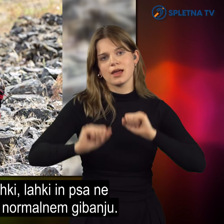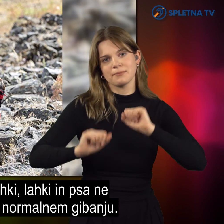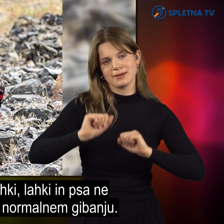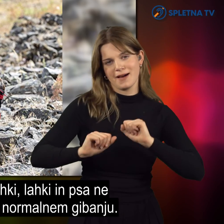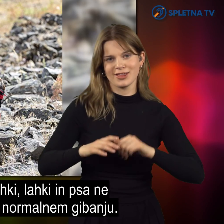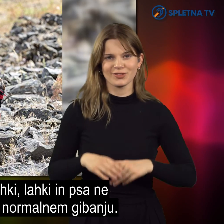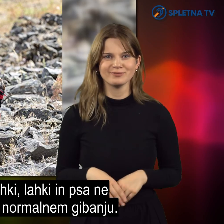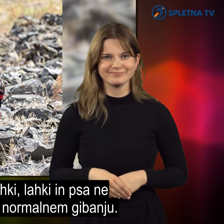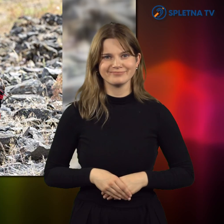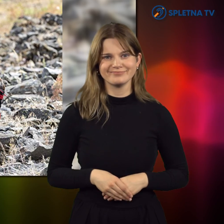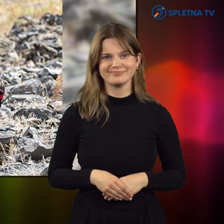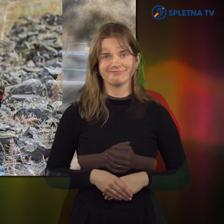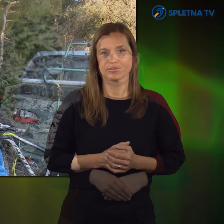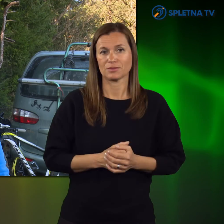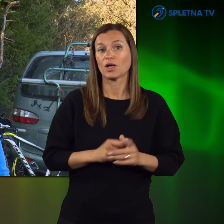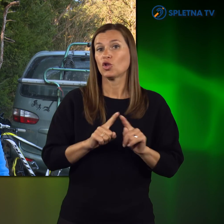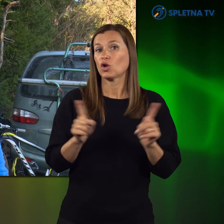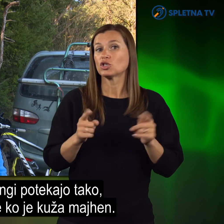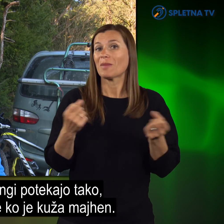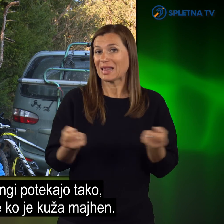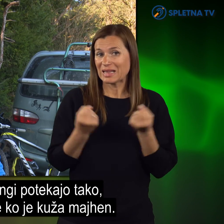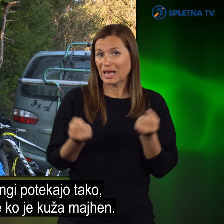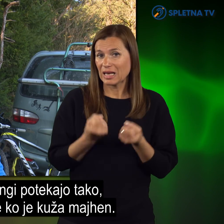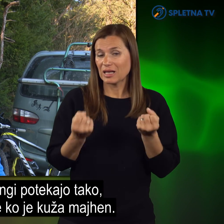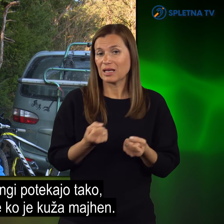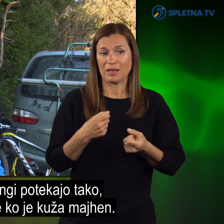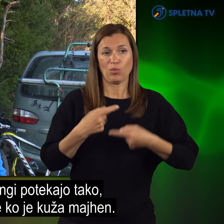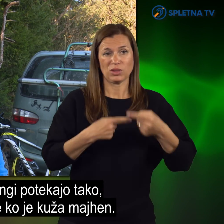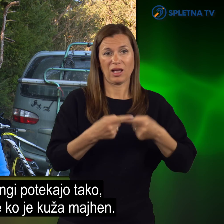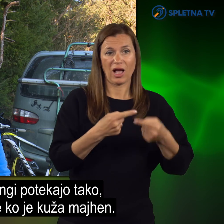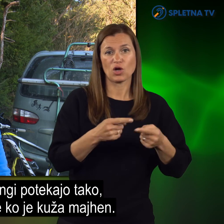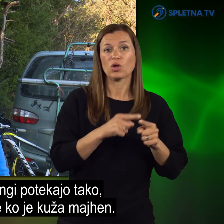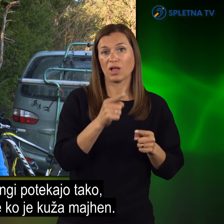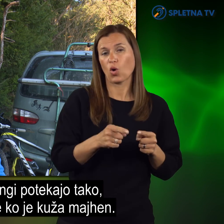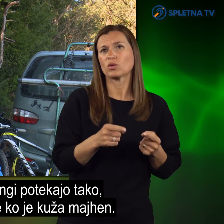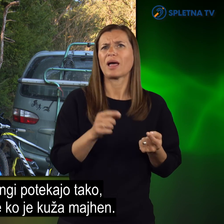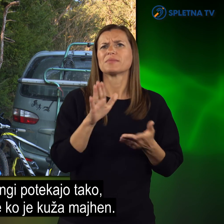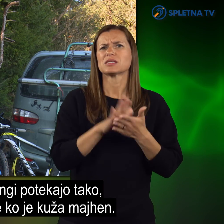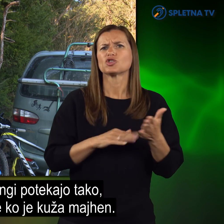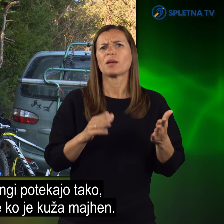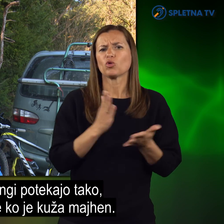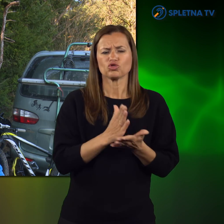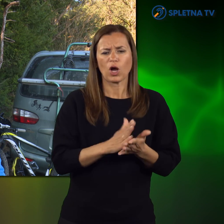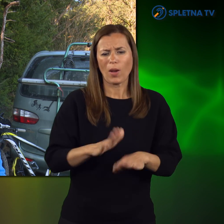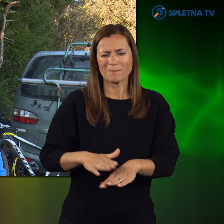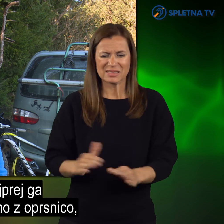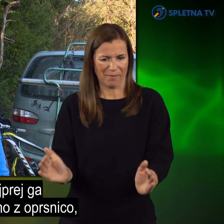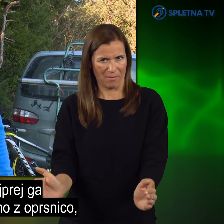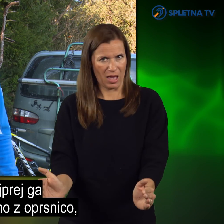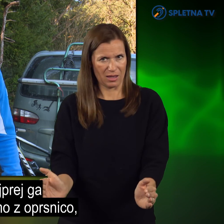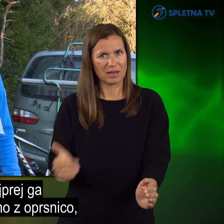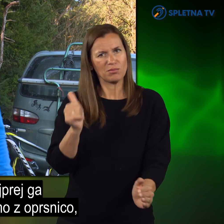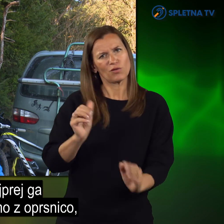pri normalnem gibanju. Drugače treningi pa potekajo tako, začnemo že nekako, je kuža majhen. Najprej